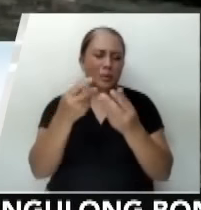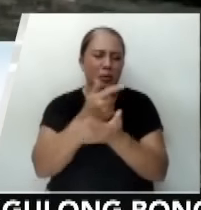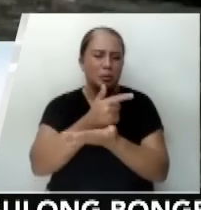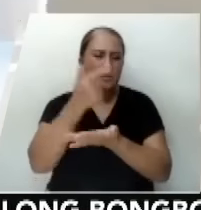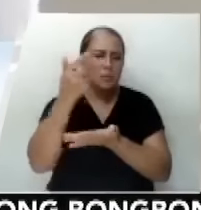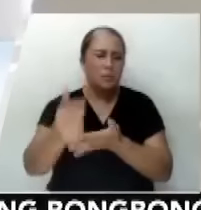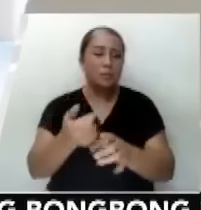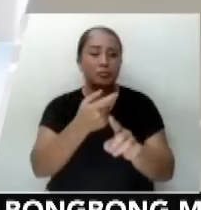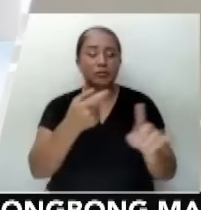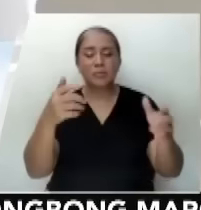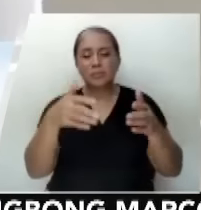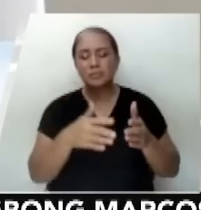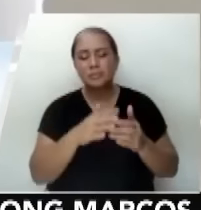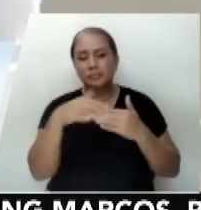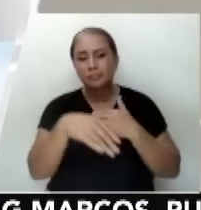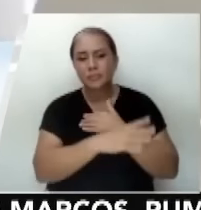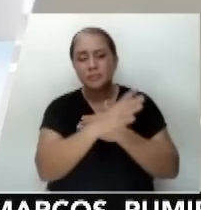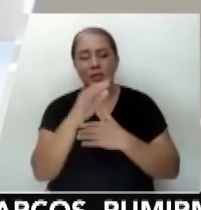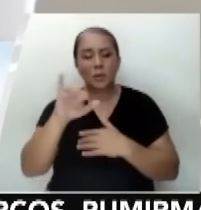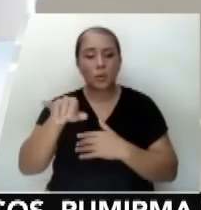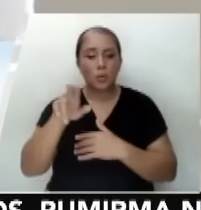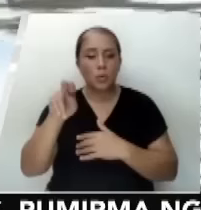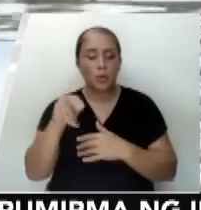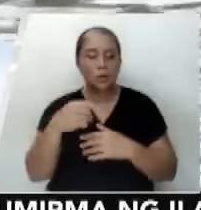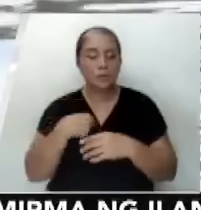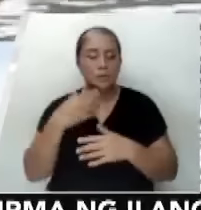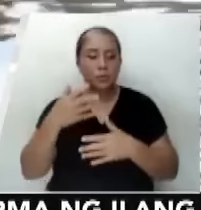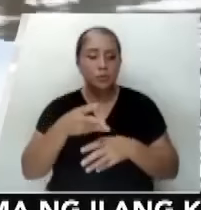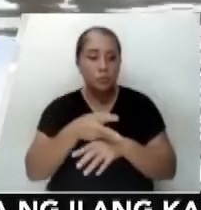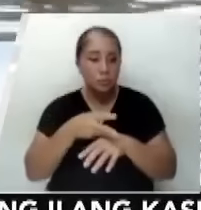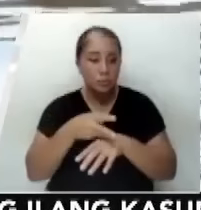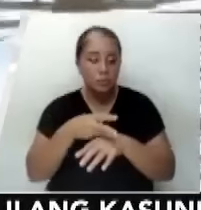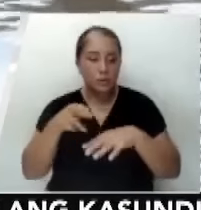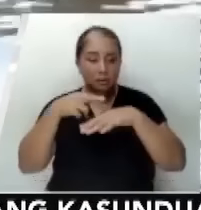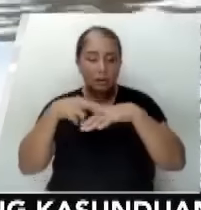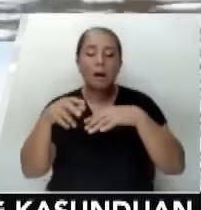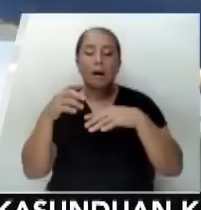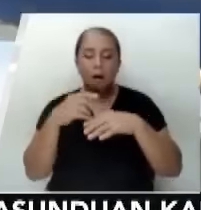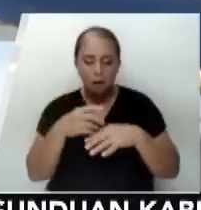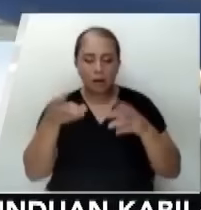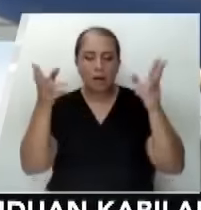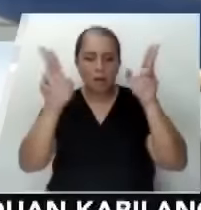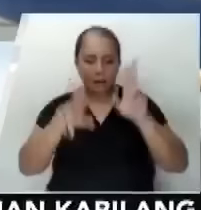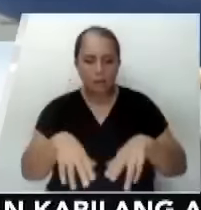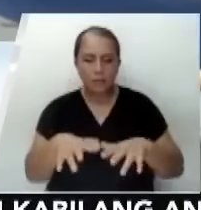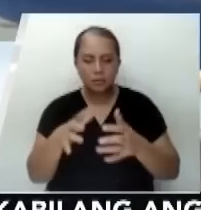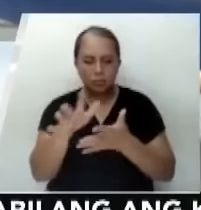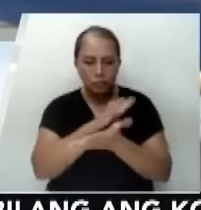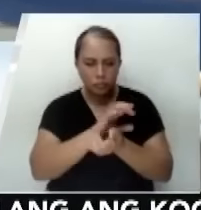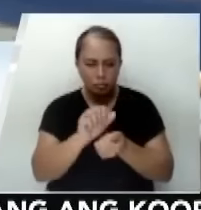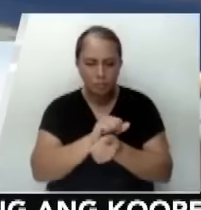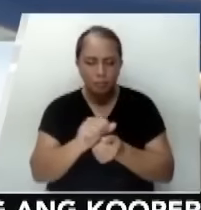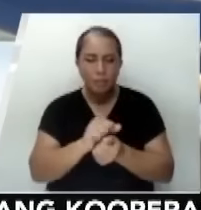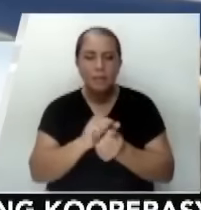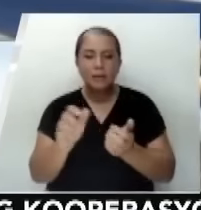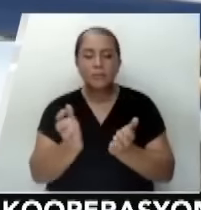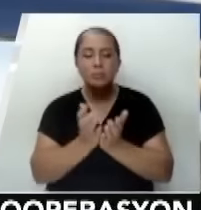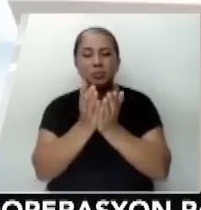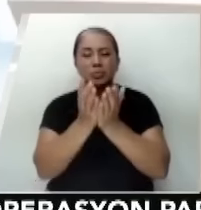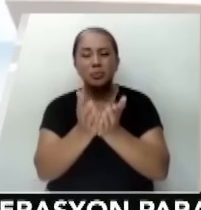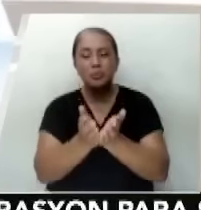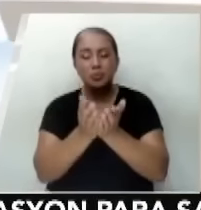Ang bahay ni Tatay Juan na gawa sa mga kahoy at yero kasama sa nasira. Hindi rin nakaligtas ang kanyang bangkang gamit sa